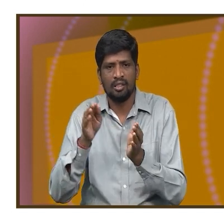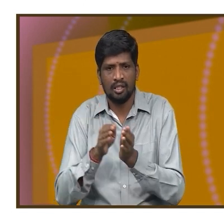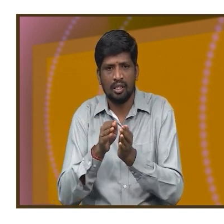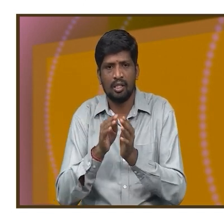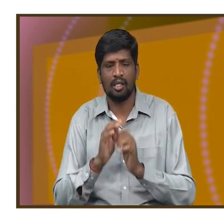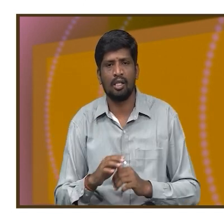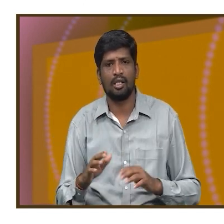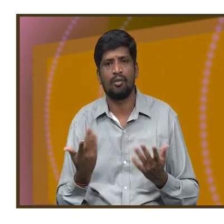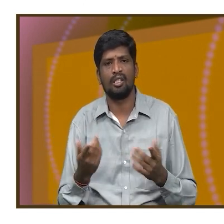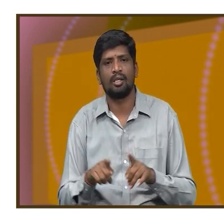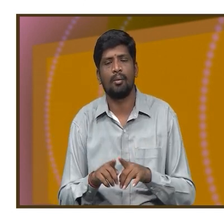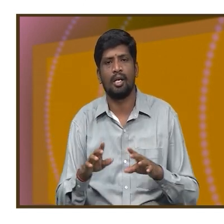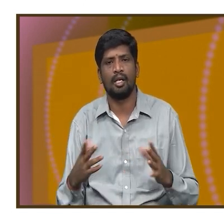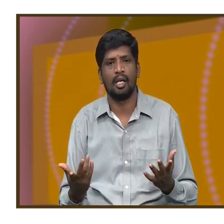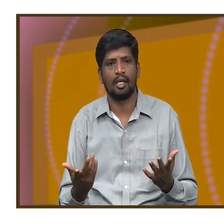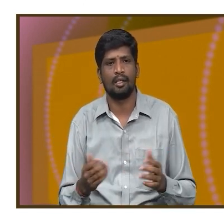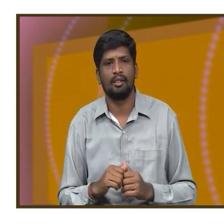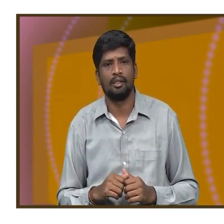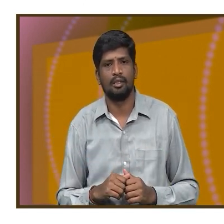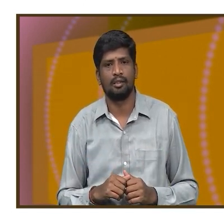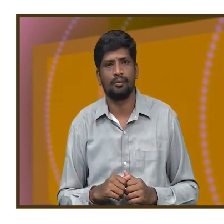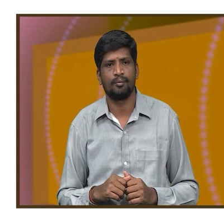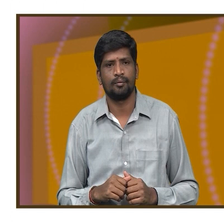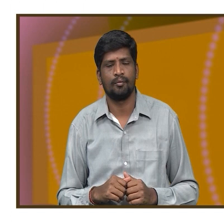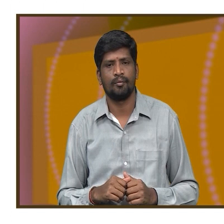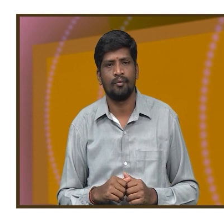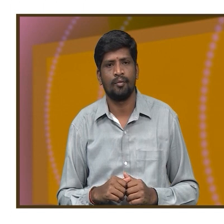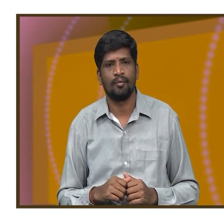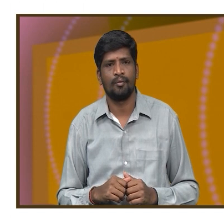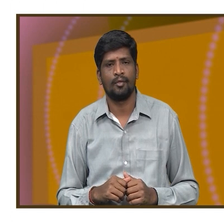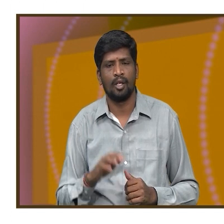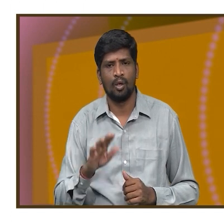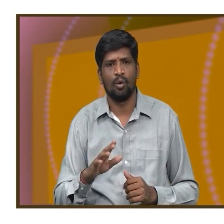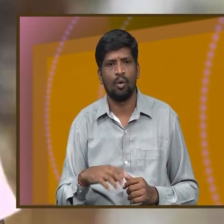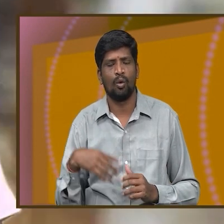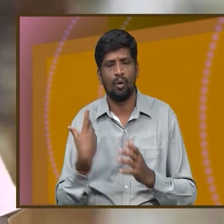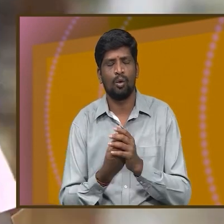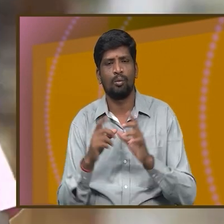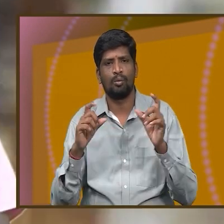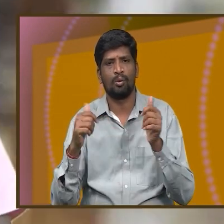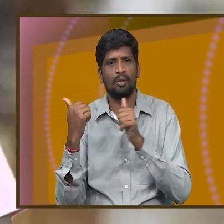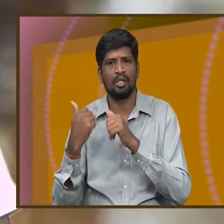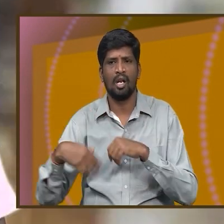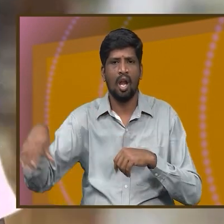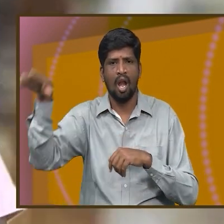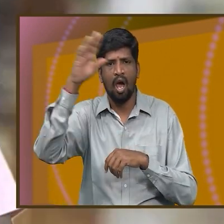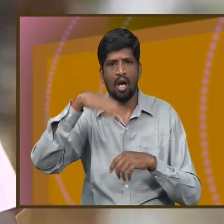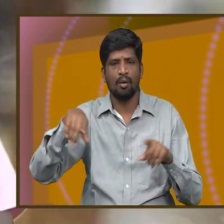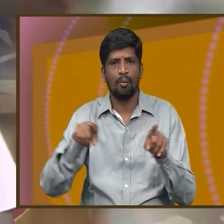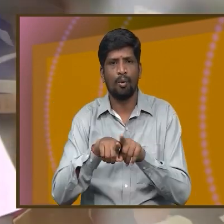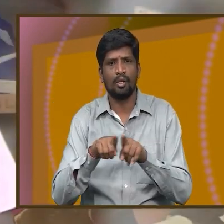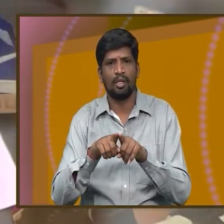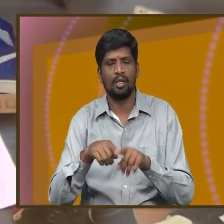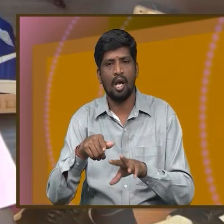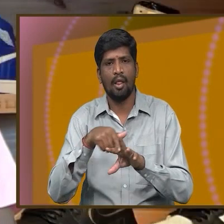அவளுக்கு சரியாக பொருந்தவில்லை, அது சிறிதாக என்ன செய்து இருக்கிறது. எல்லோருக்கும் பொருந்திய அந்த காலணி, சிறுவர் முதல் வயசாளி